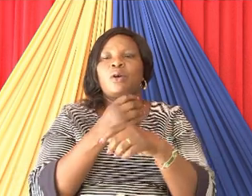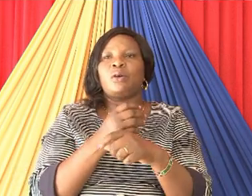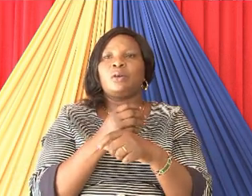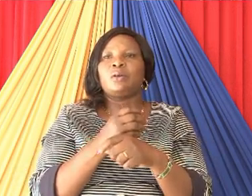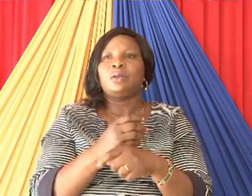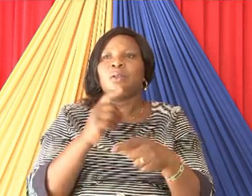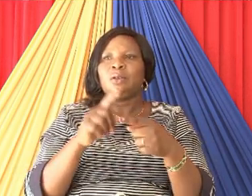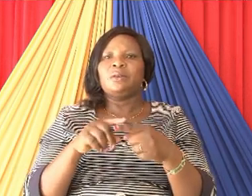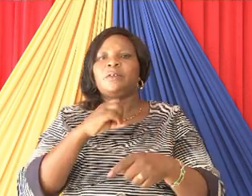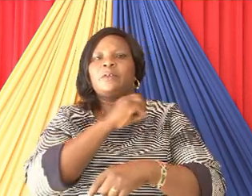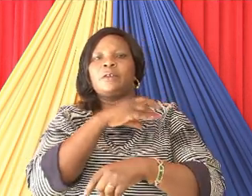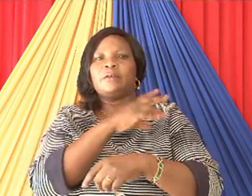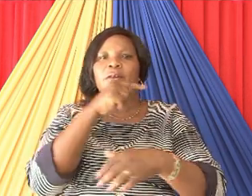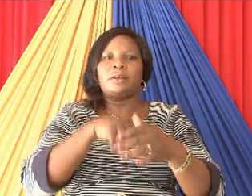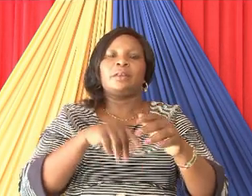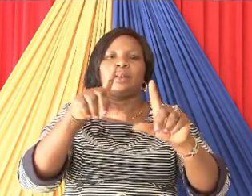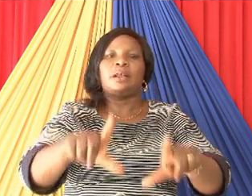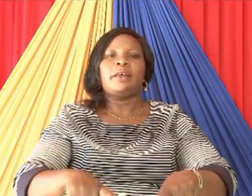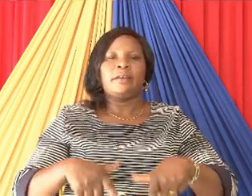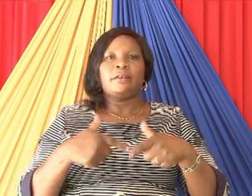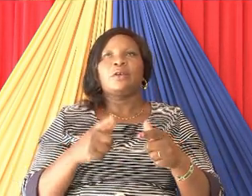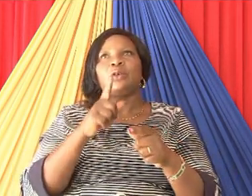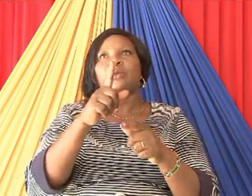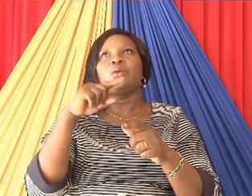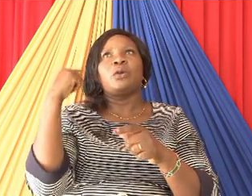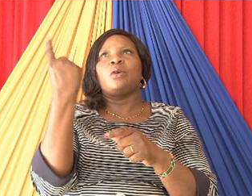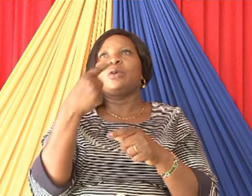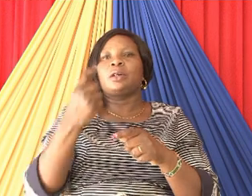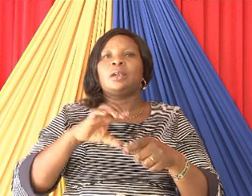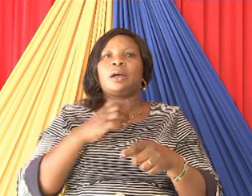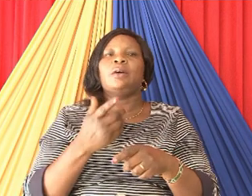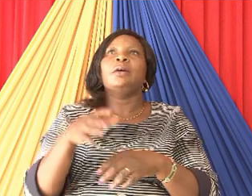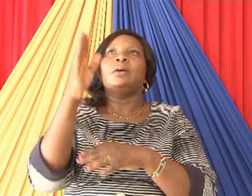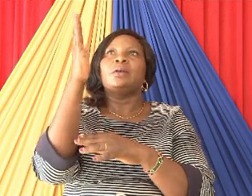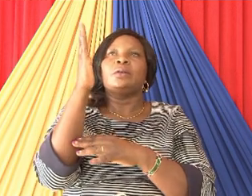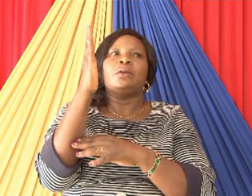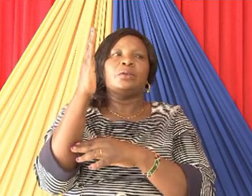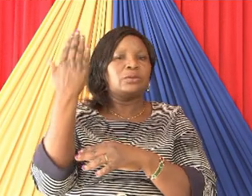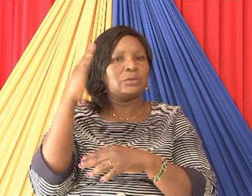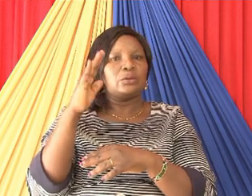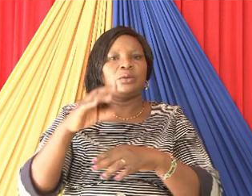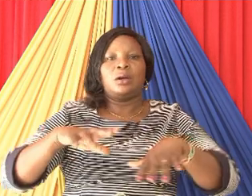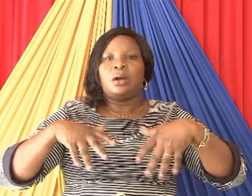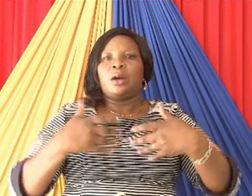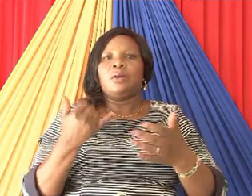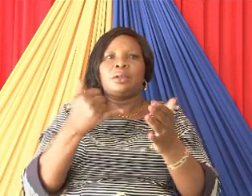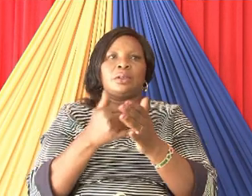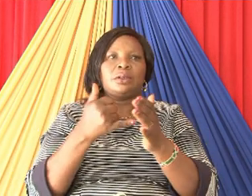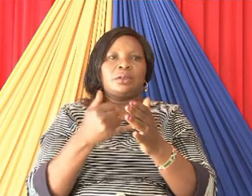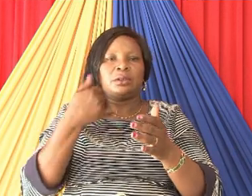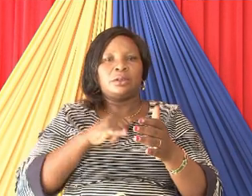na kutuogofya sana katika maisha yetu. Wewe tu ndio Mungu wetu unajua nini inaendelea. Ndiposa tunakuja mbele yako asubuhi